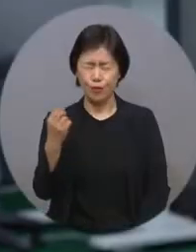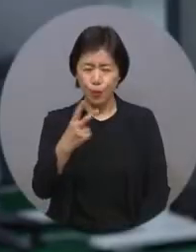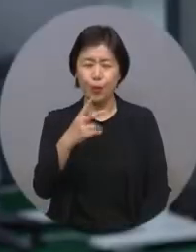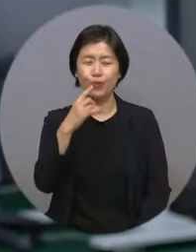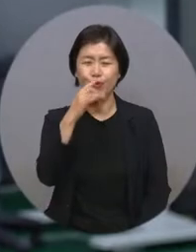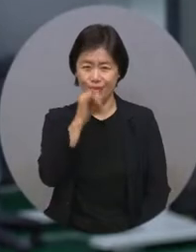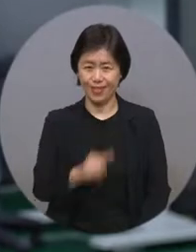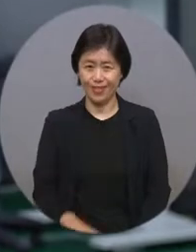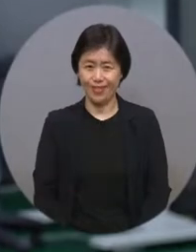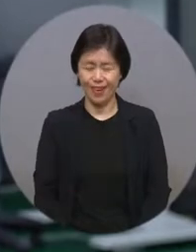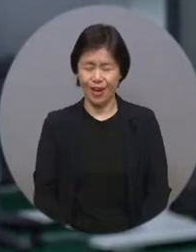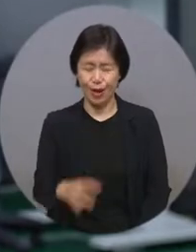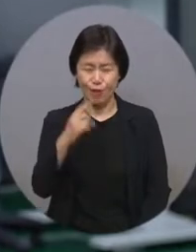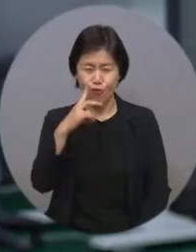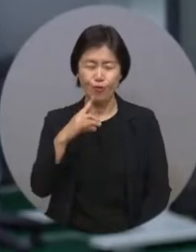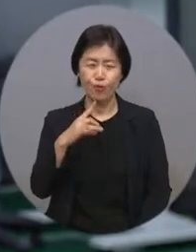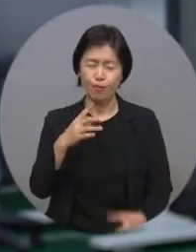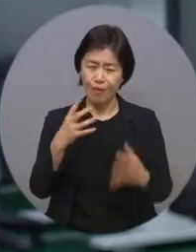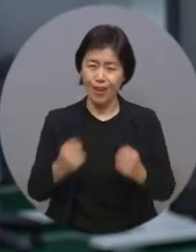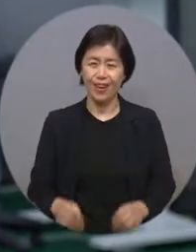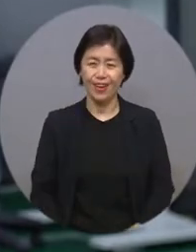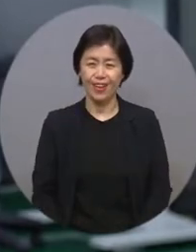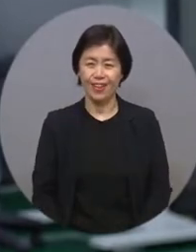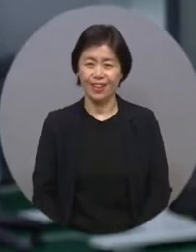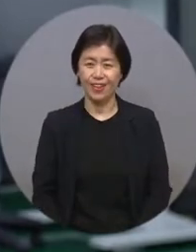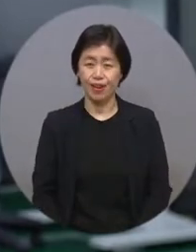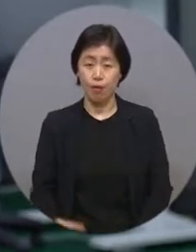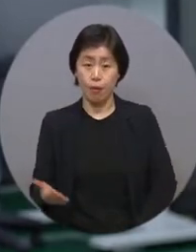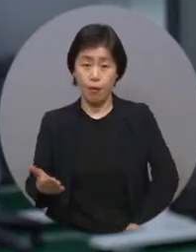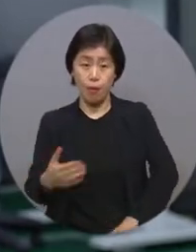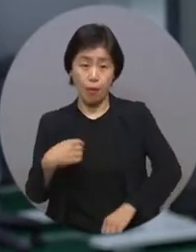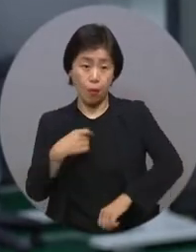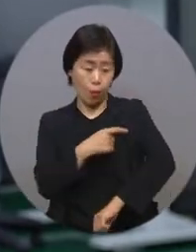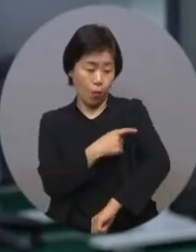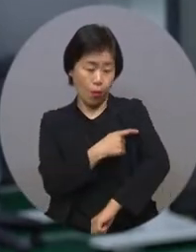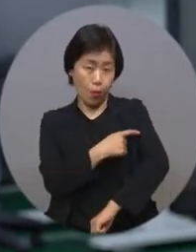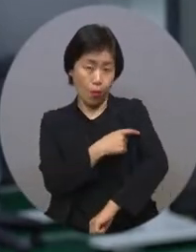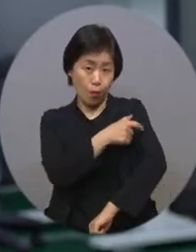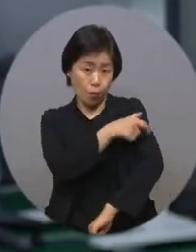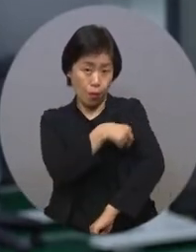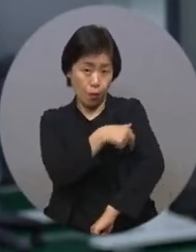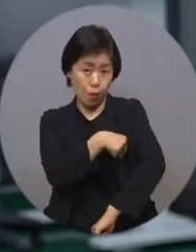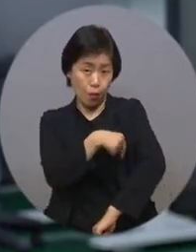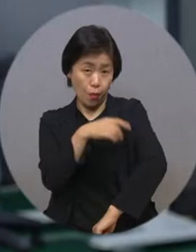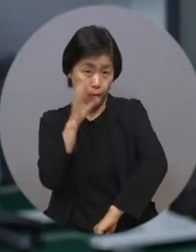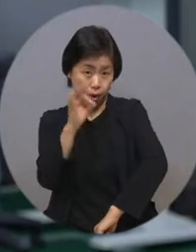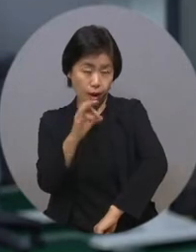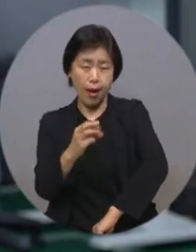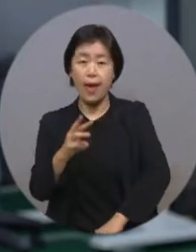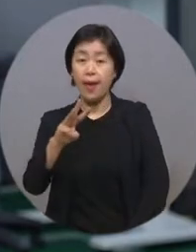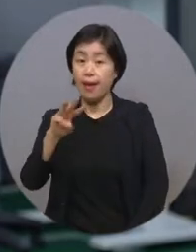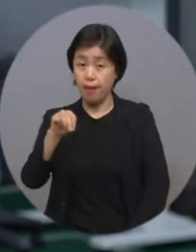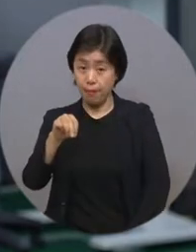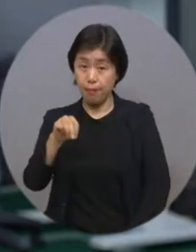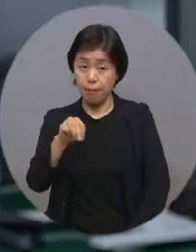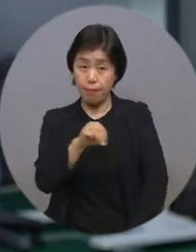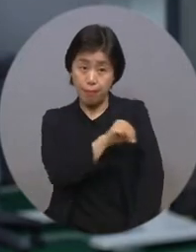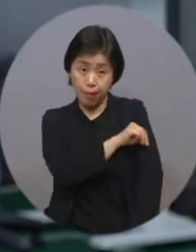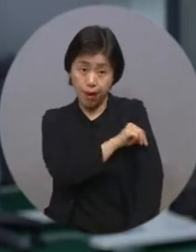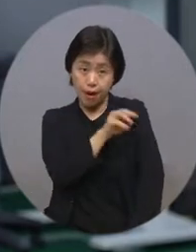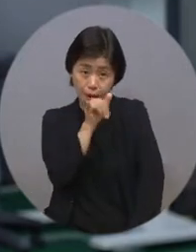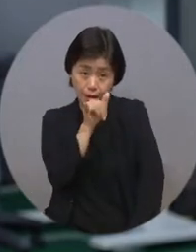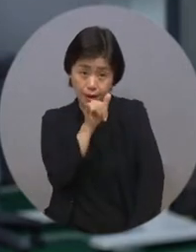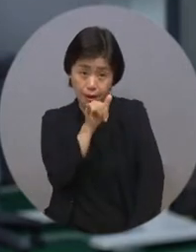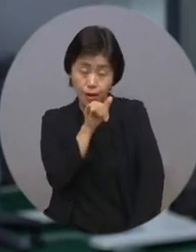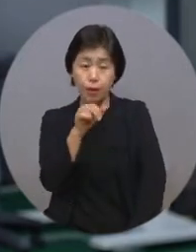있었어요. 궁금한 게 지금 너무 많은데 여기 옆편에 보면은 지금 M자라고 마크가 써 있고 그리고 밑에 이제